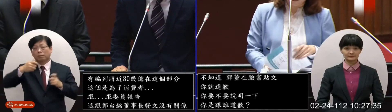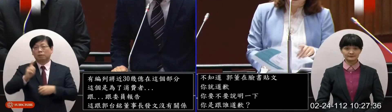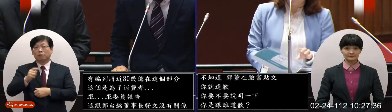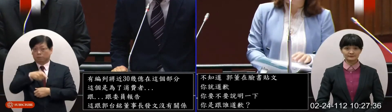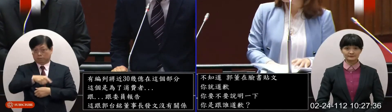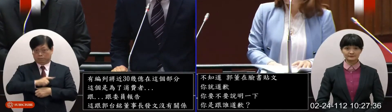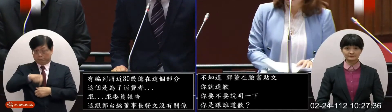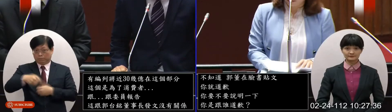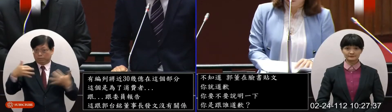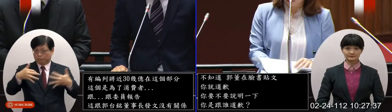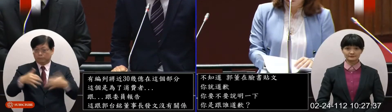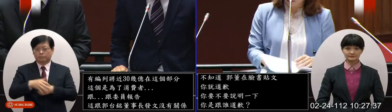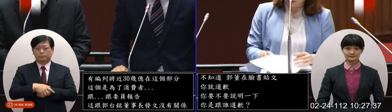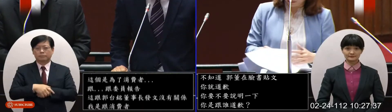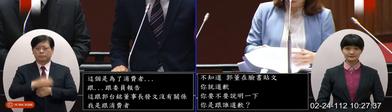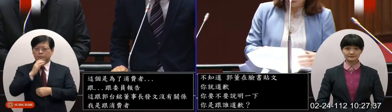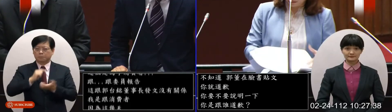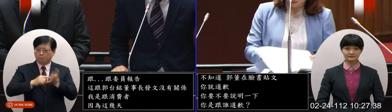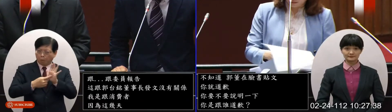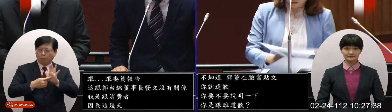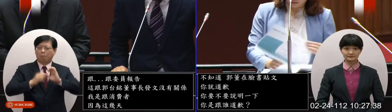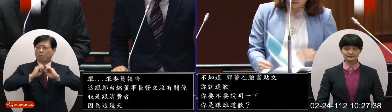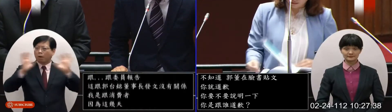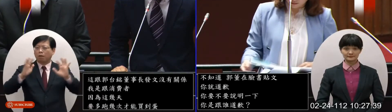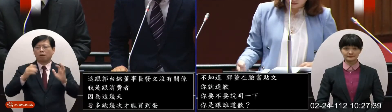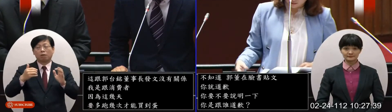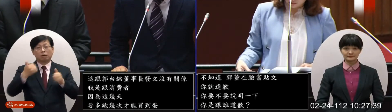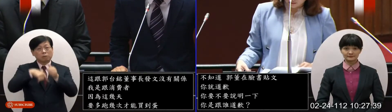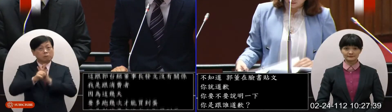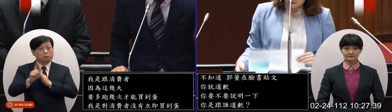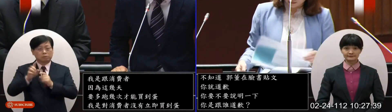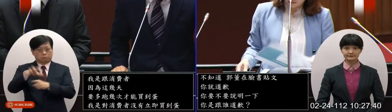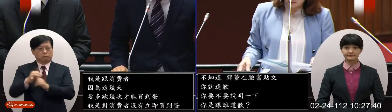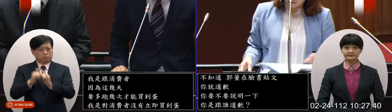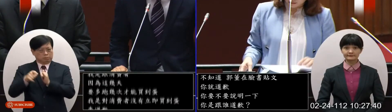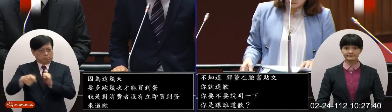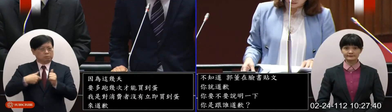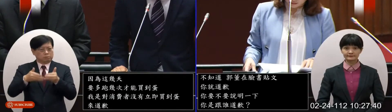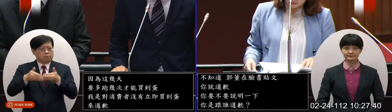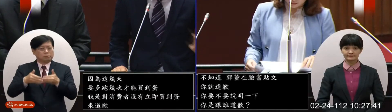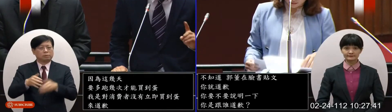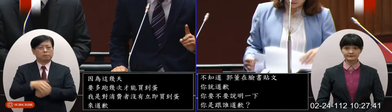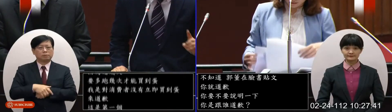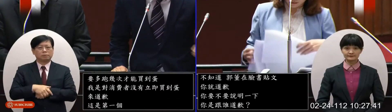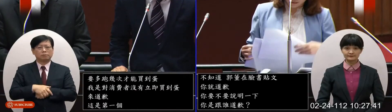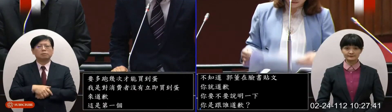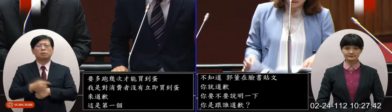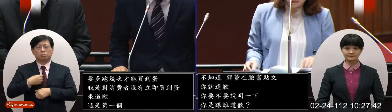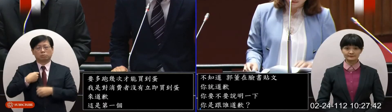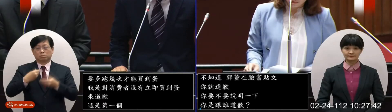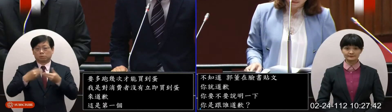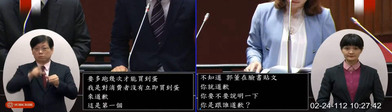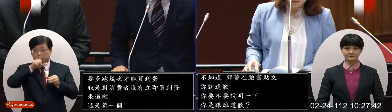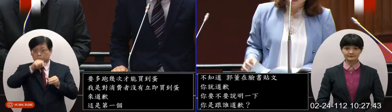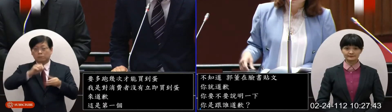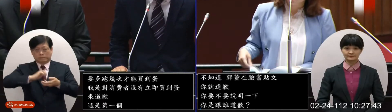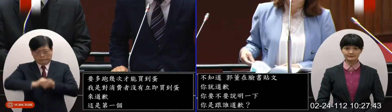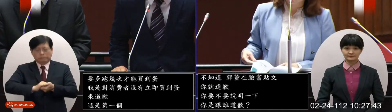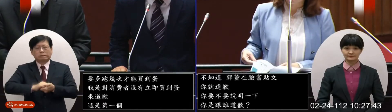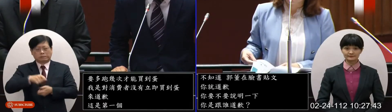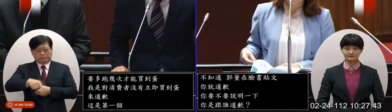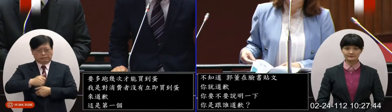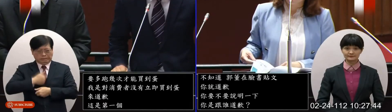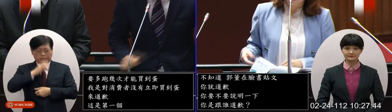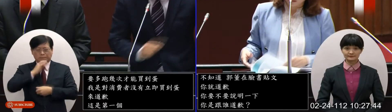因为他把这样的议题凸显出来，这个就表示农业的重要性。我们鸡蛋绝对要